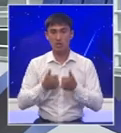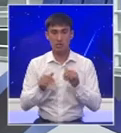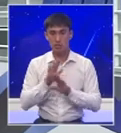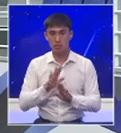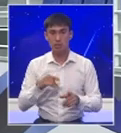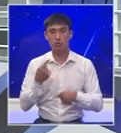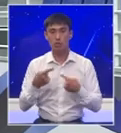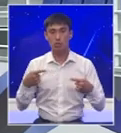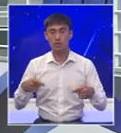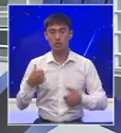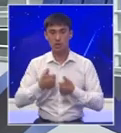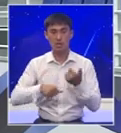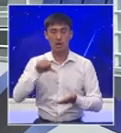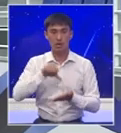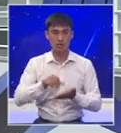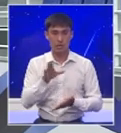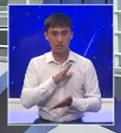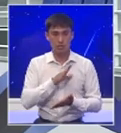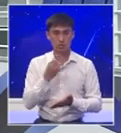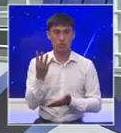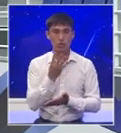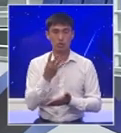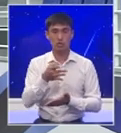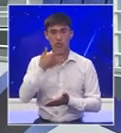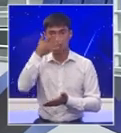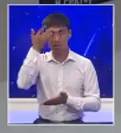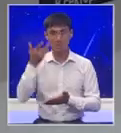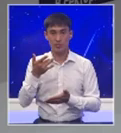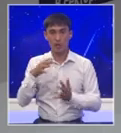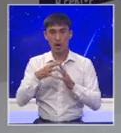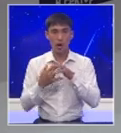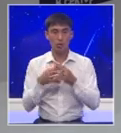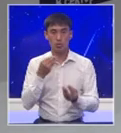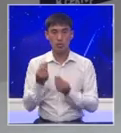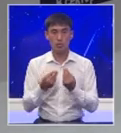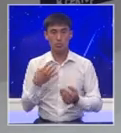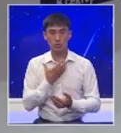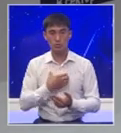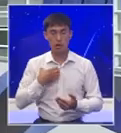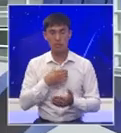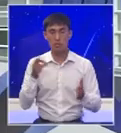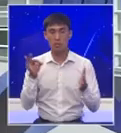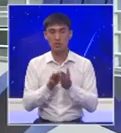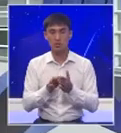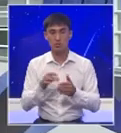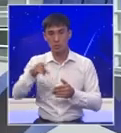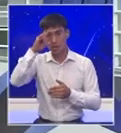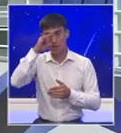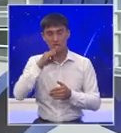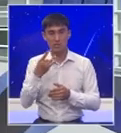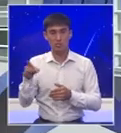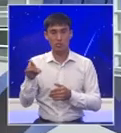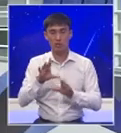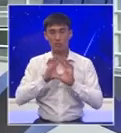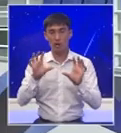емес, бұдан да көп жарыстарға қатысқанбыз. Бірақ та бұл 4-ші жазғы ауылдық ойындар біз үшін маңызды. Мақсатым осы Қазақстан